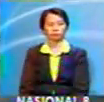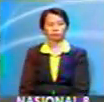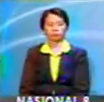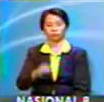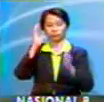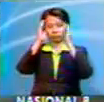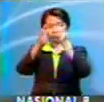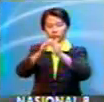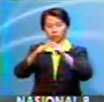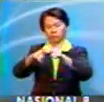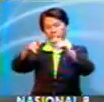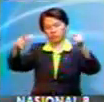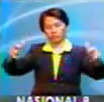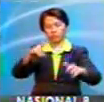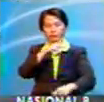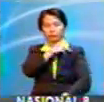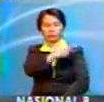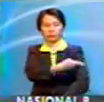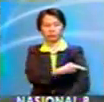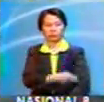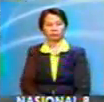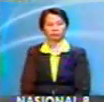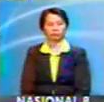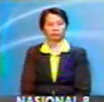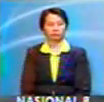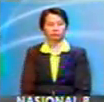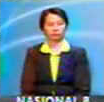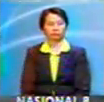Tok Gajah perluaskan kuasanya.